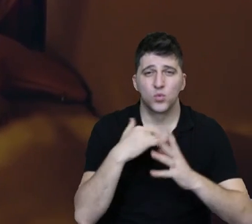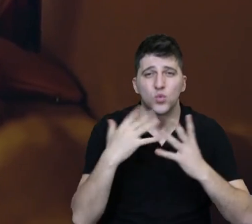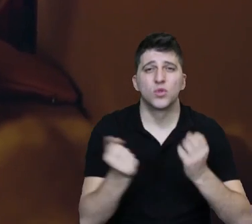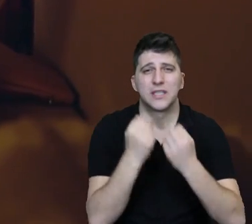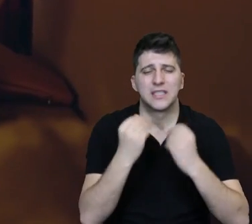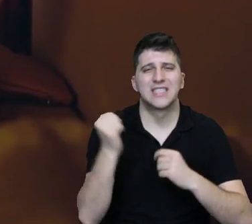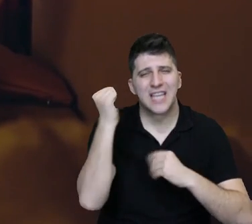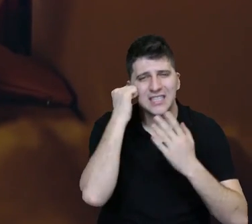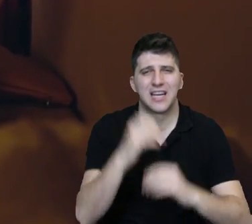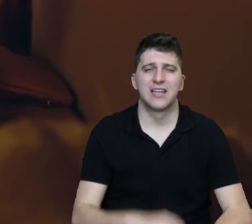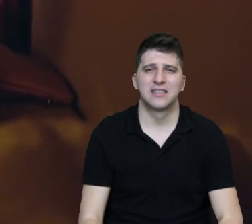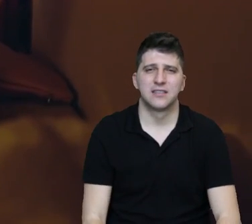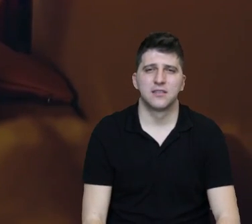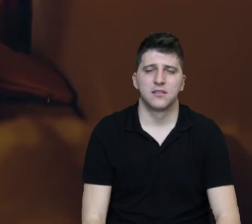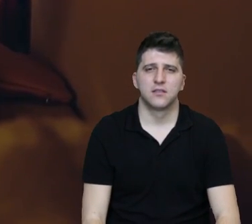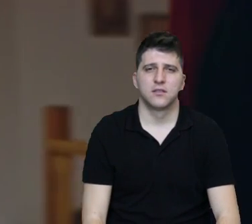gerilimden. Keşke.